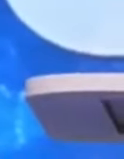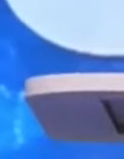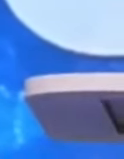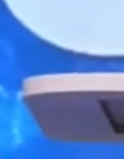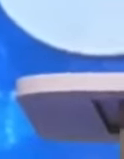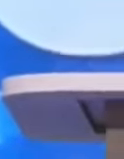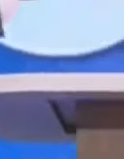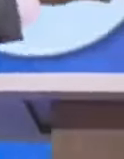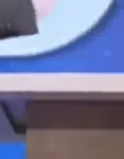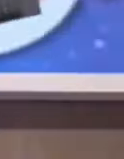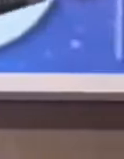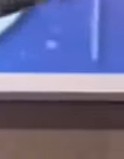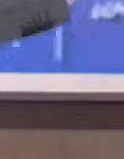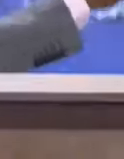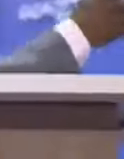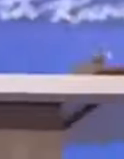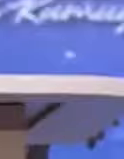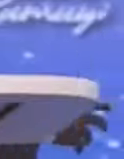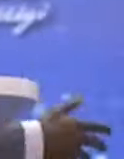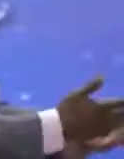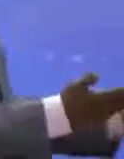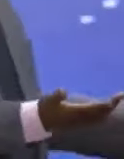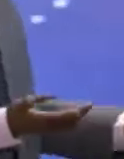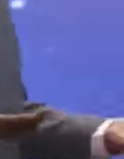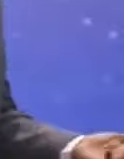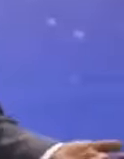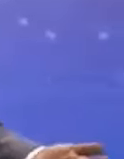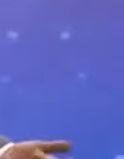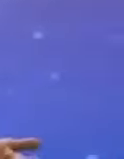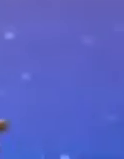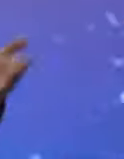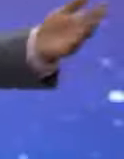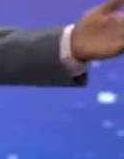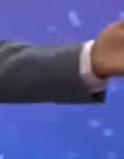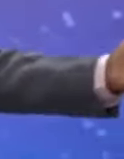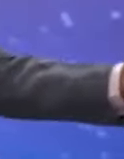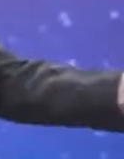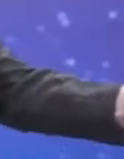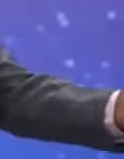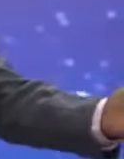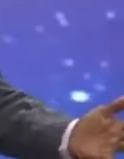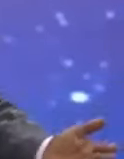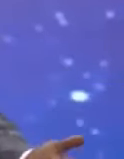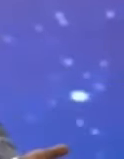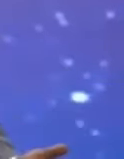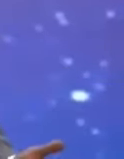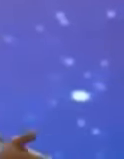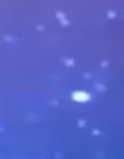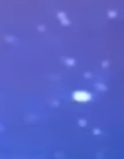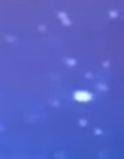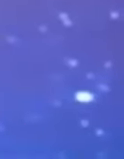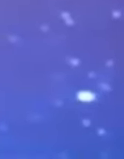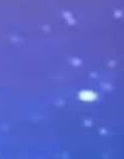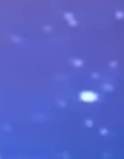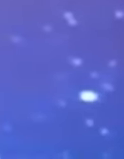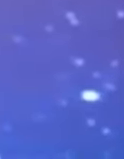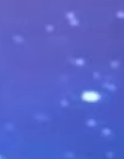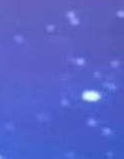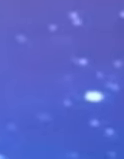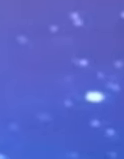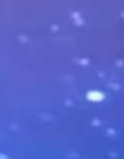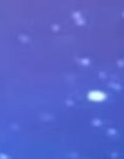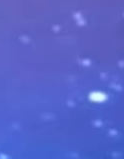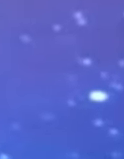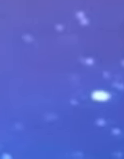l'autre palisé l'autre le cancer et c'est ce qu'ils avaient avant avant que la bonté de Dieu ne vienne s'ils sont